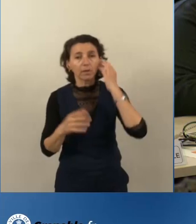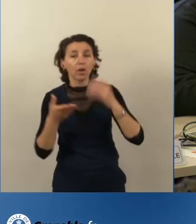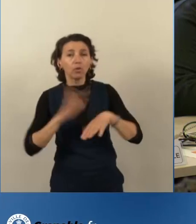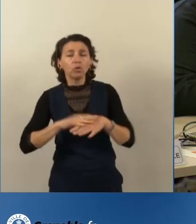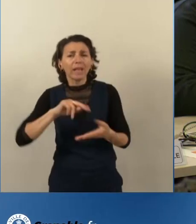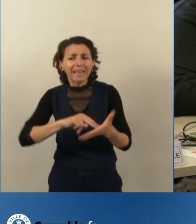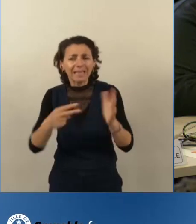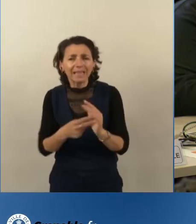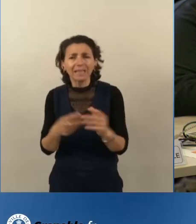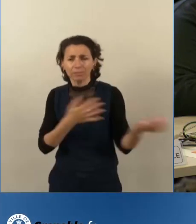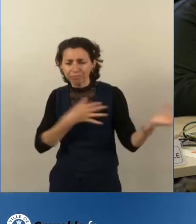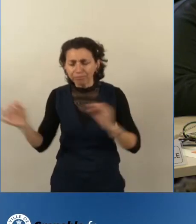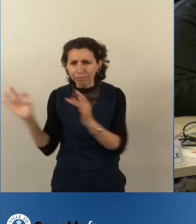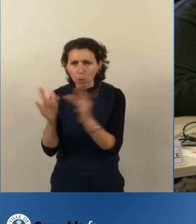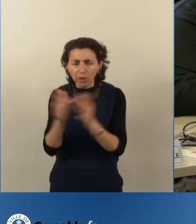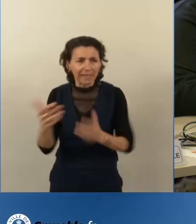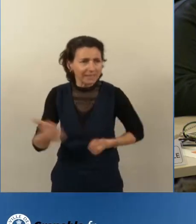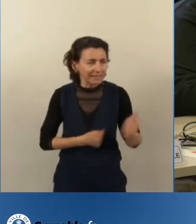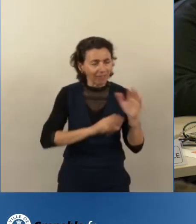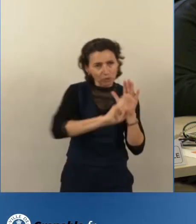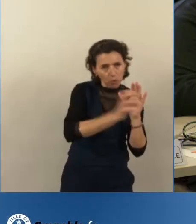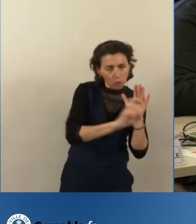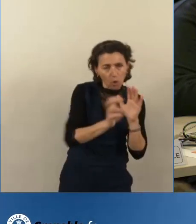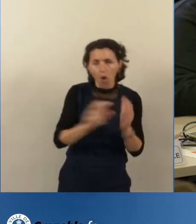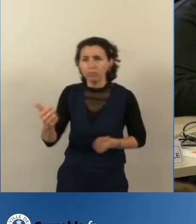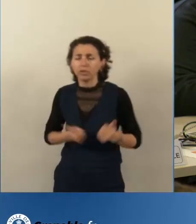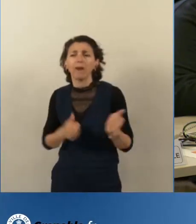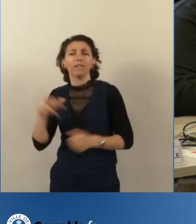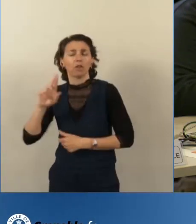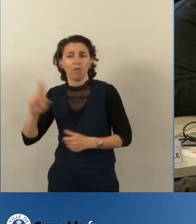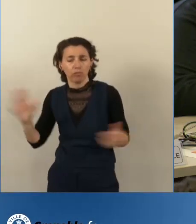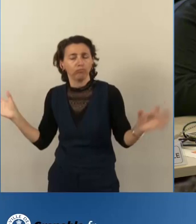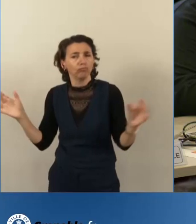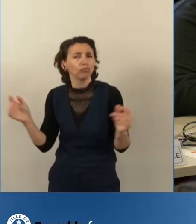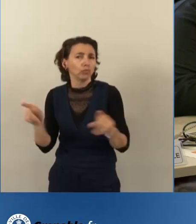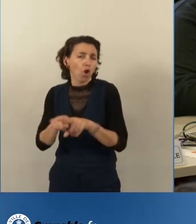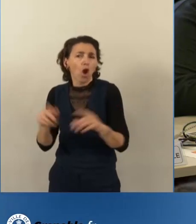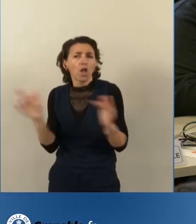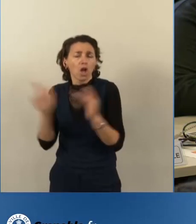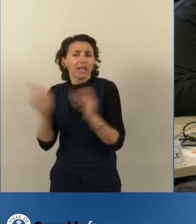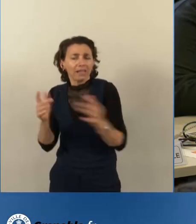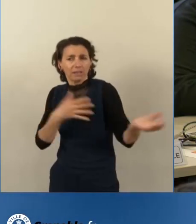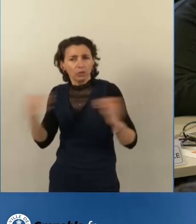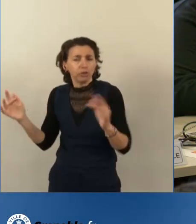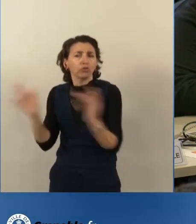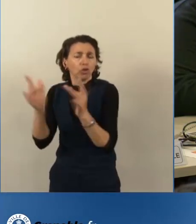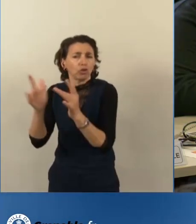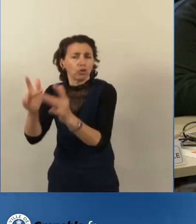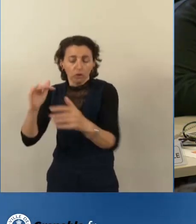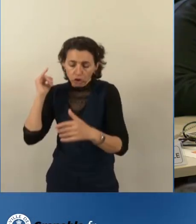établi entre les services de Grenoble et celui de Réau vote jusqu'au départ de la responsable des services de ré-ovot en 2019